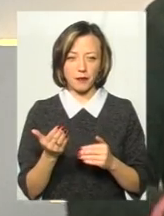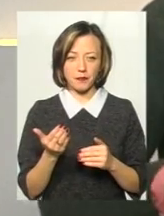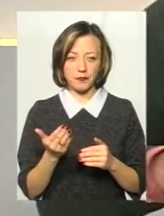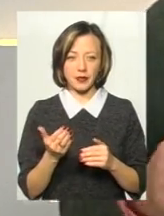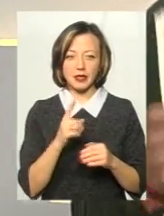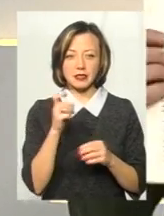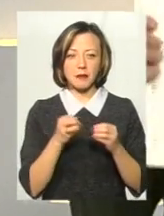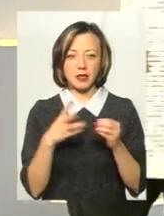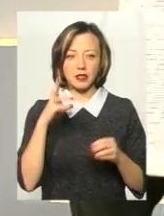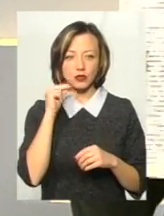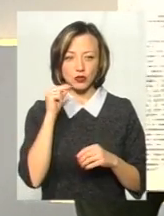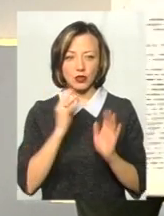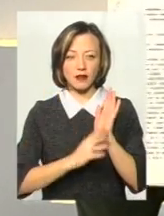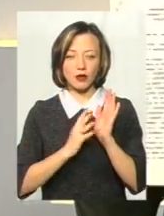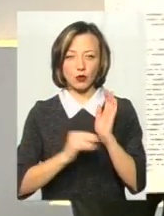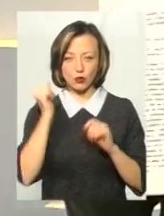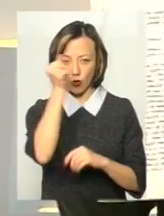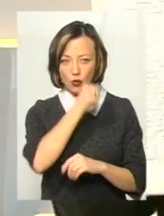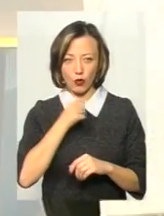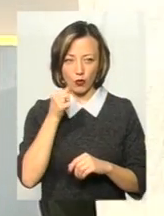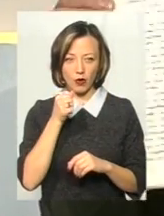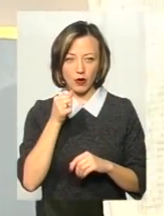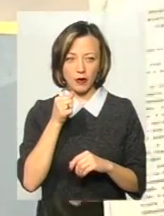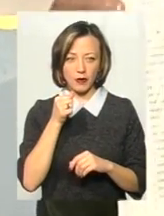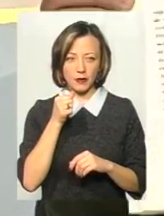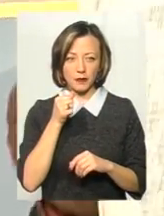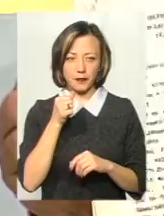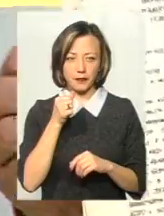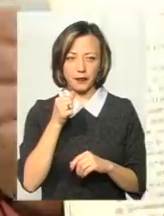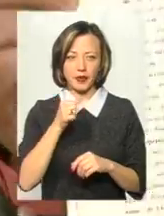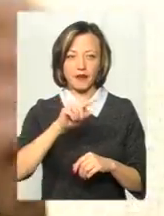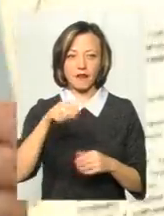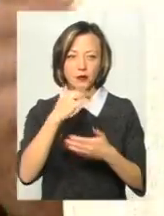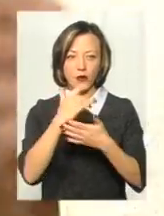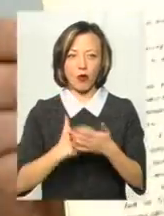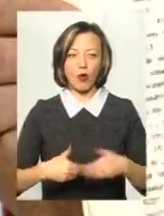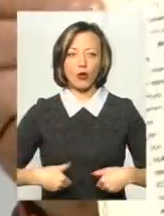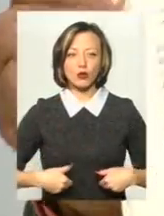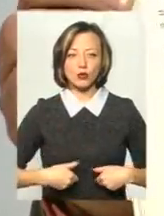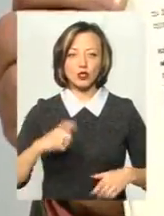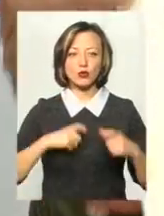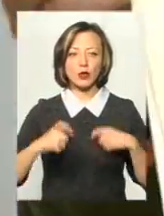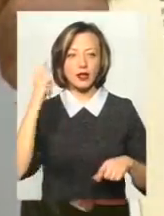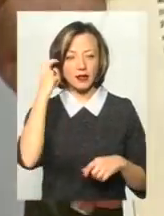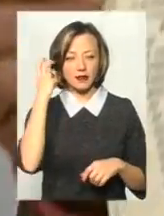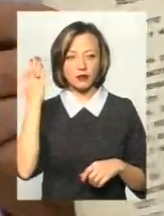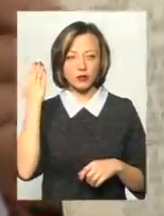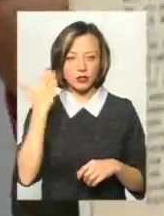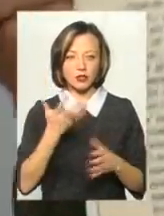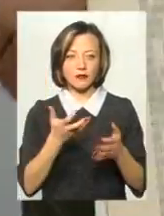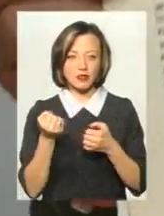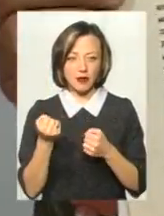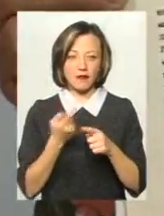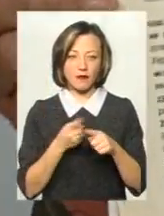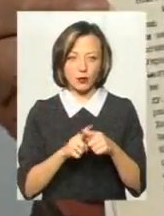за 15 число 90-го року от, написані вимоги голодуючих студентів київських. Тоді я ще її взяв,